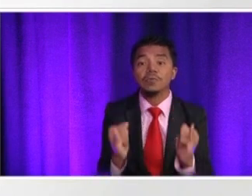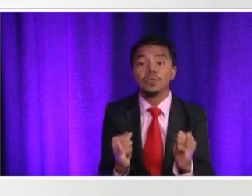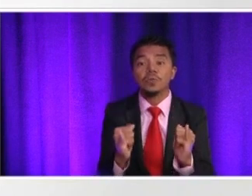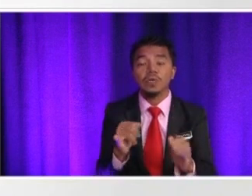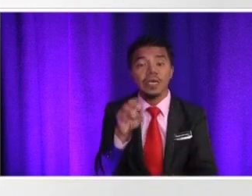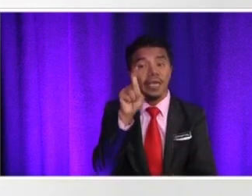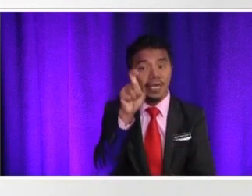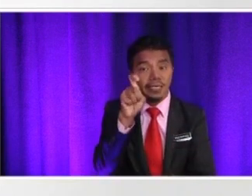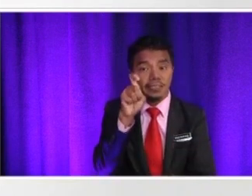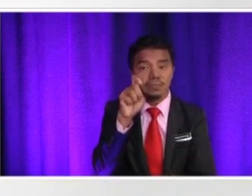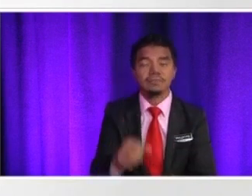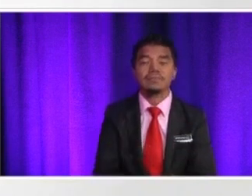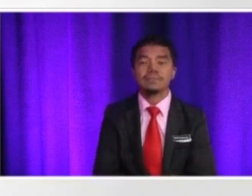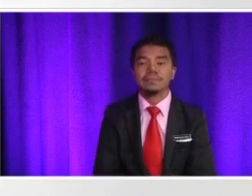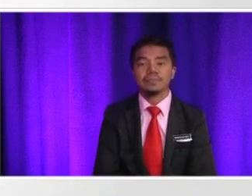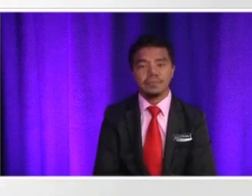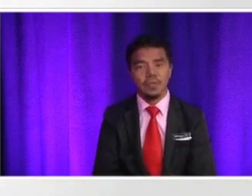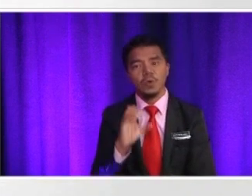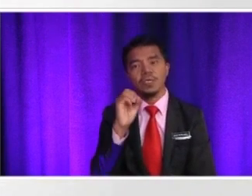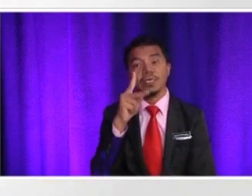Okey, silakan Elisa. Okey, Elisa.